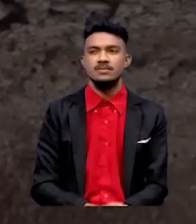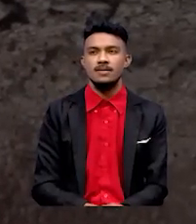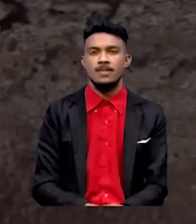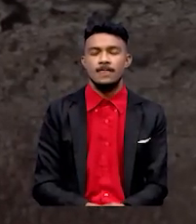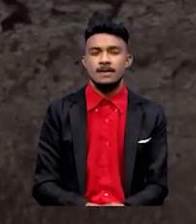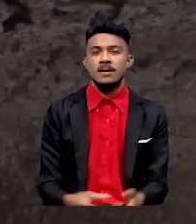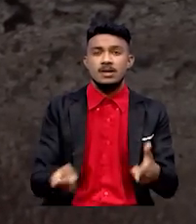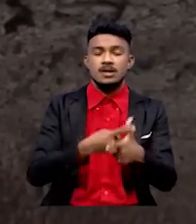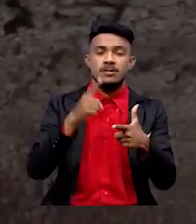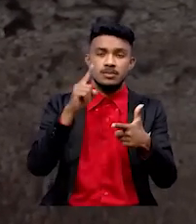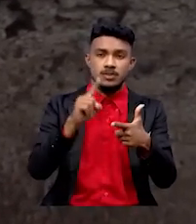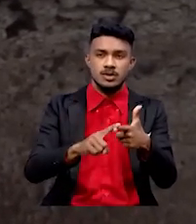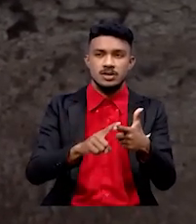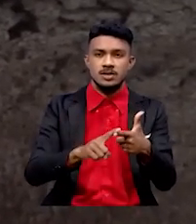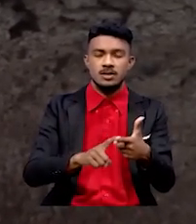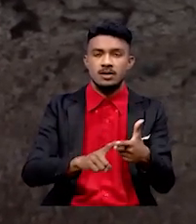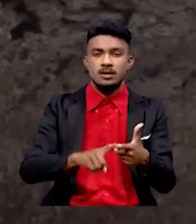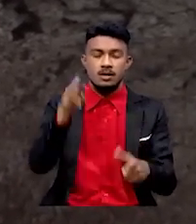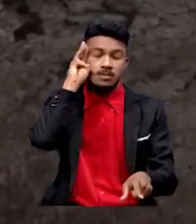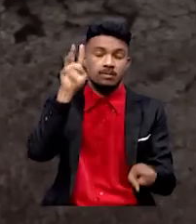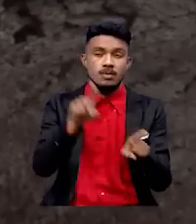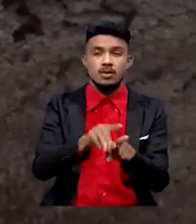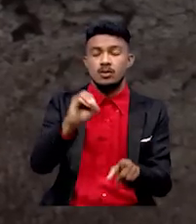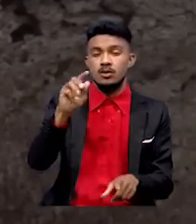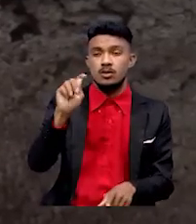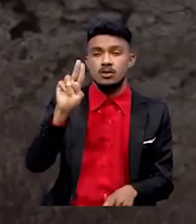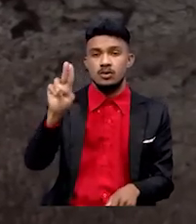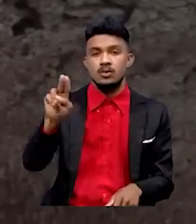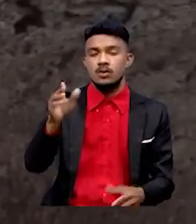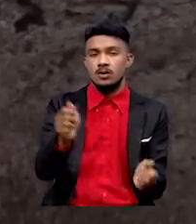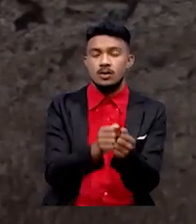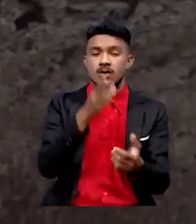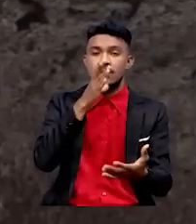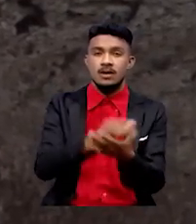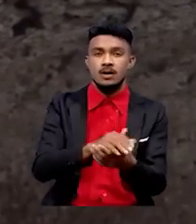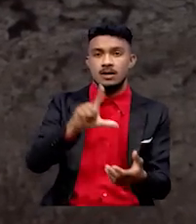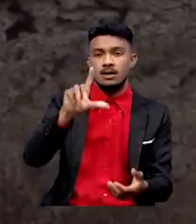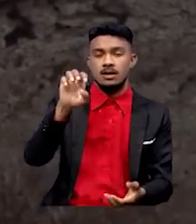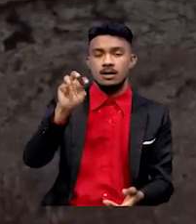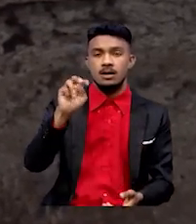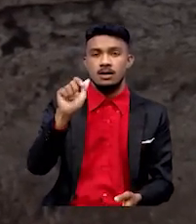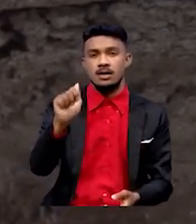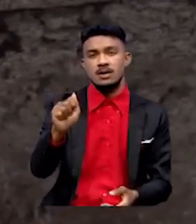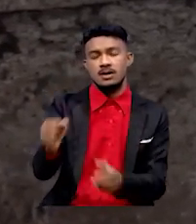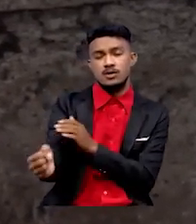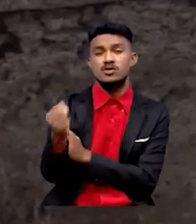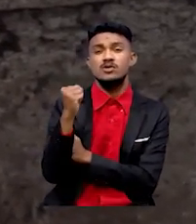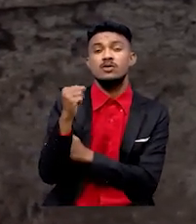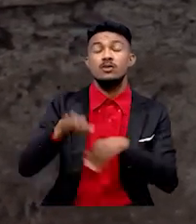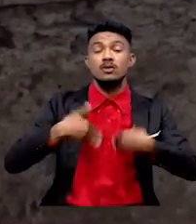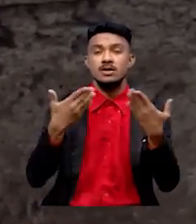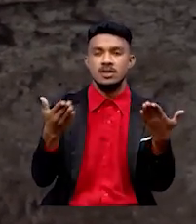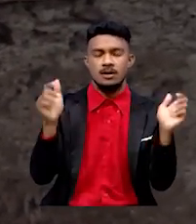Antesne, mangutu ya kaben lena. Sempre esforso, oisa.